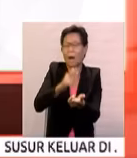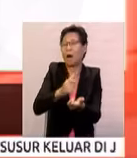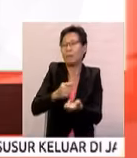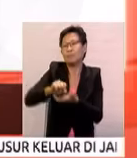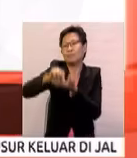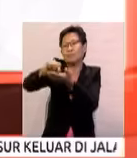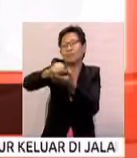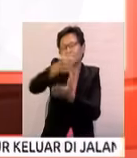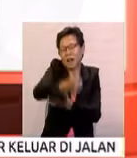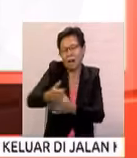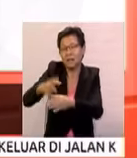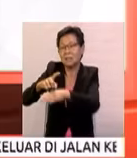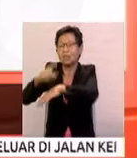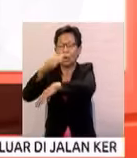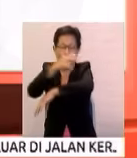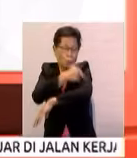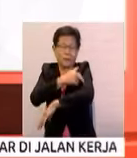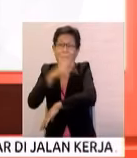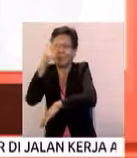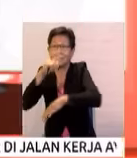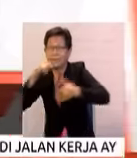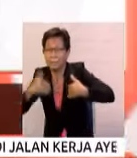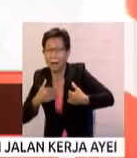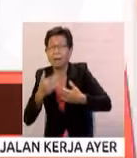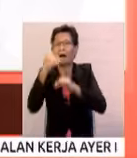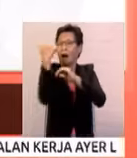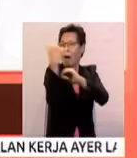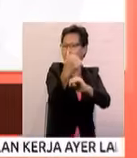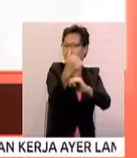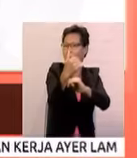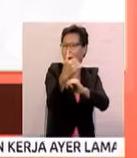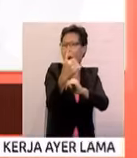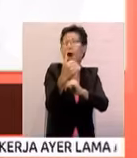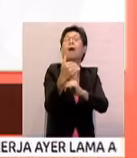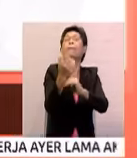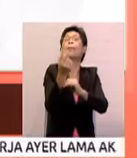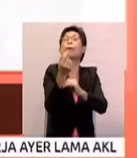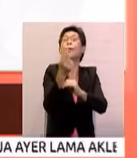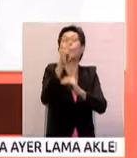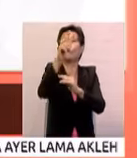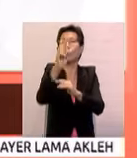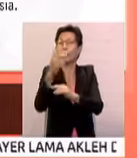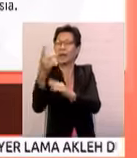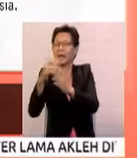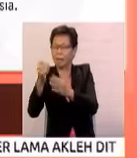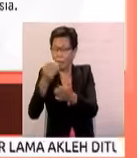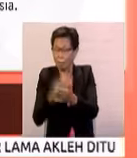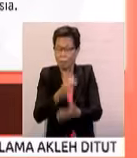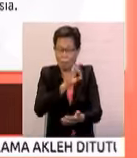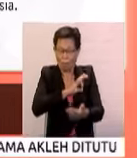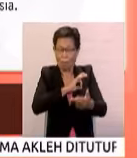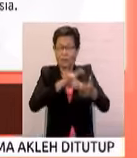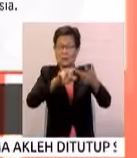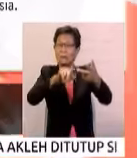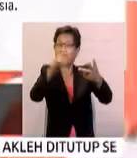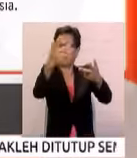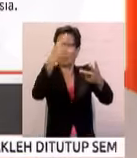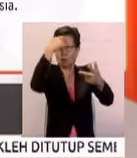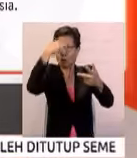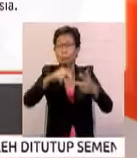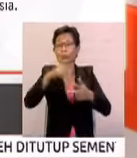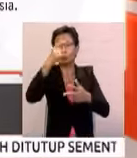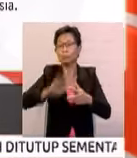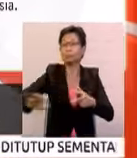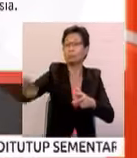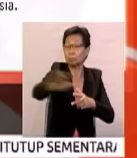subsidi alatan di hospital kerajaan dengan maksimum had seumur hidup sebanyak RM20,000. Manfaat ketiga, khusus bagi